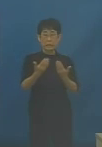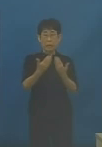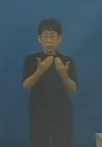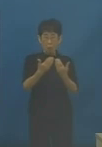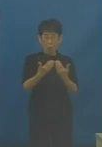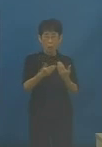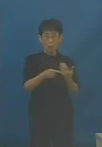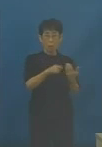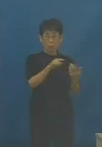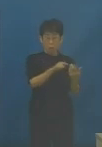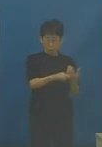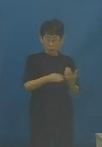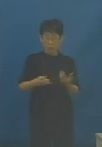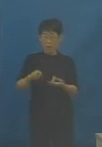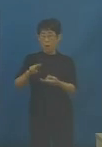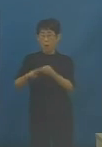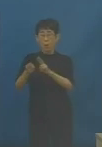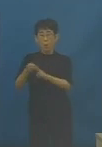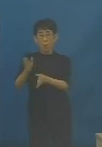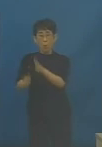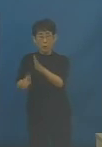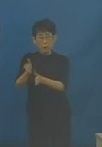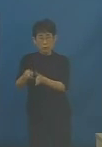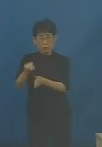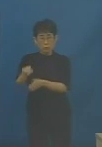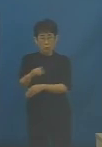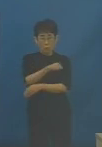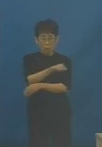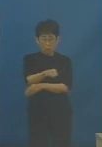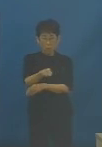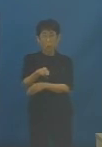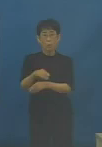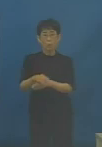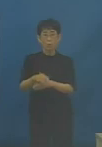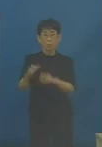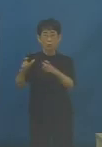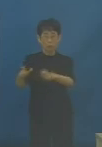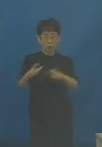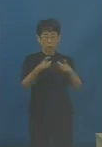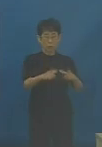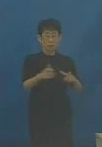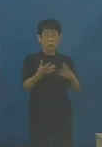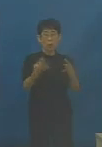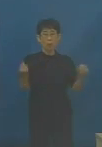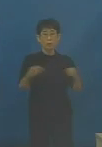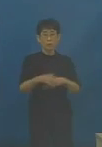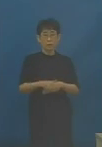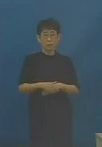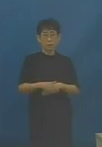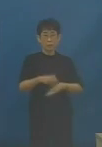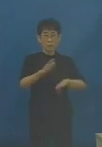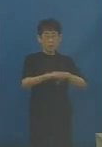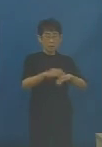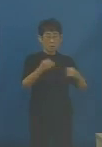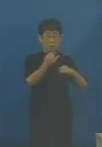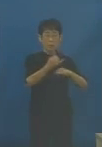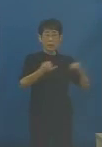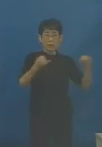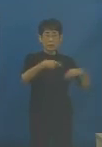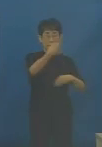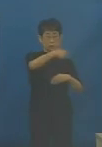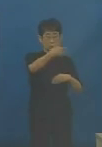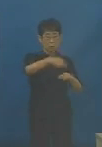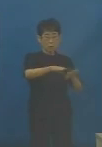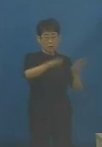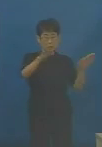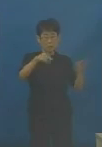関係がまだ多い状況だと思います。で今オンライン授業とかが始まってきている中で、こ